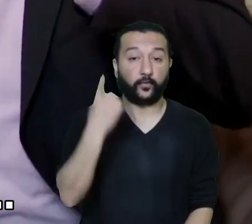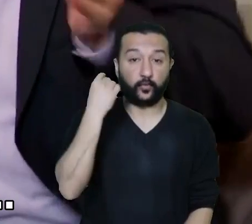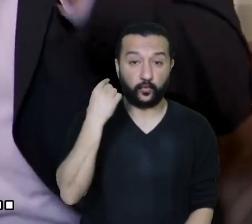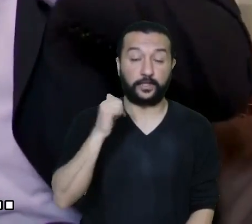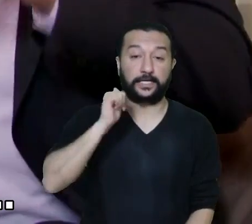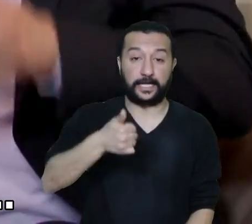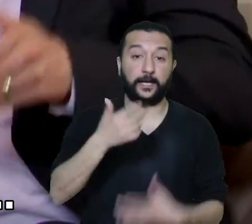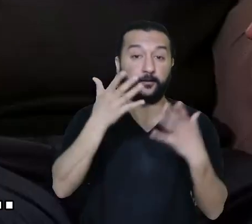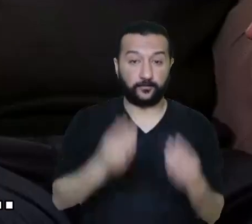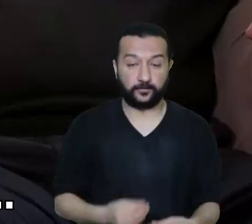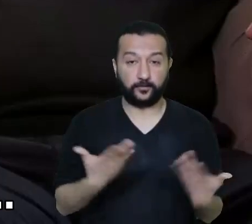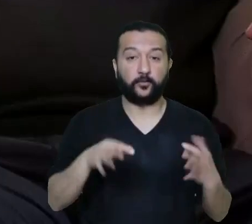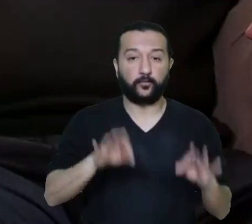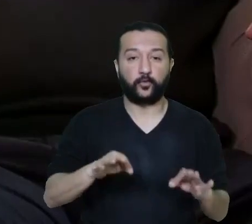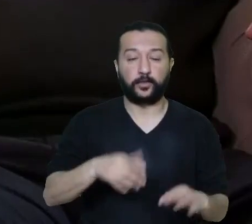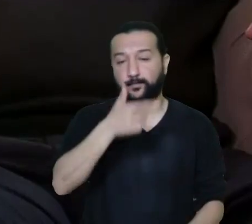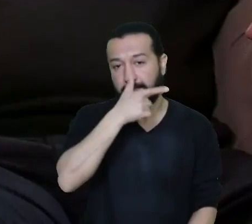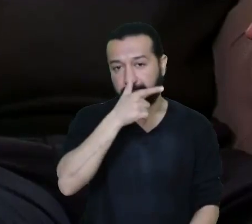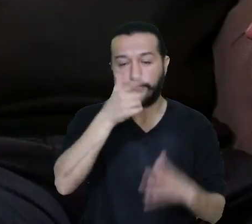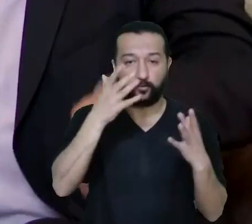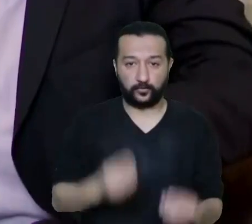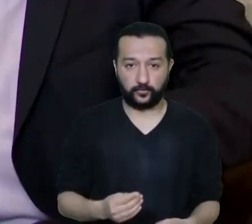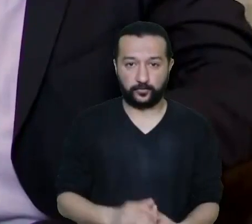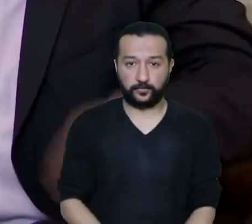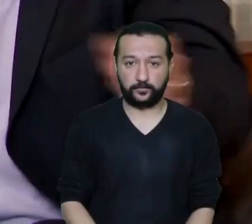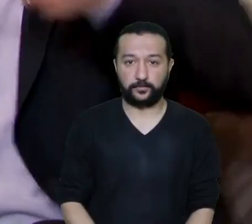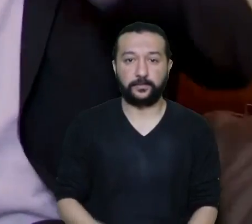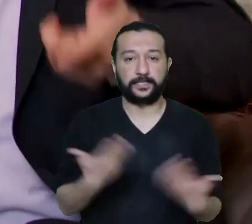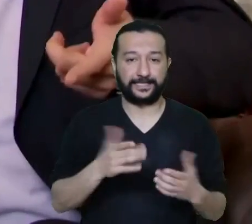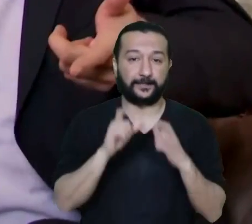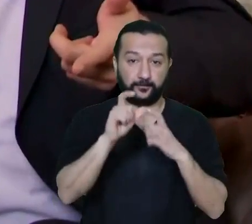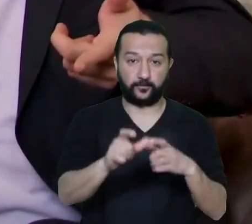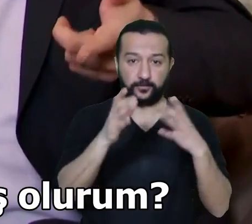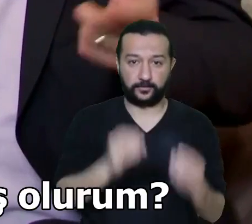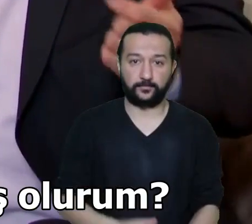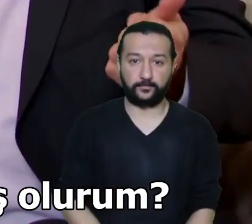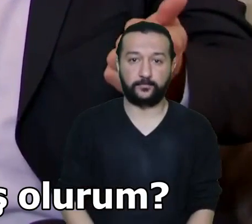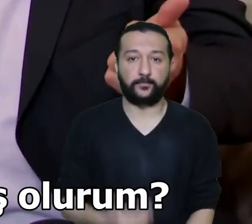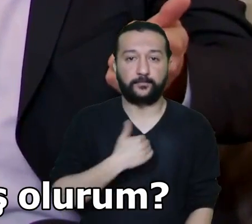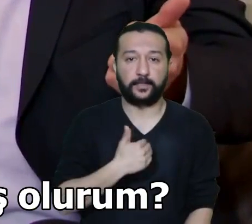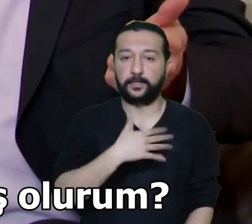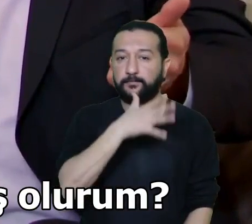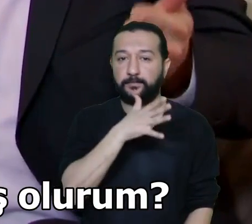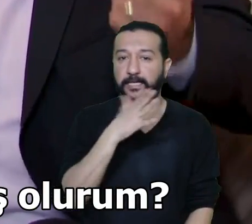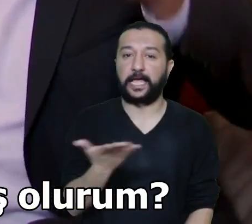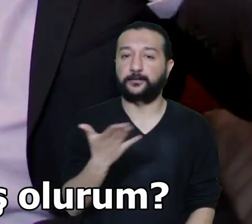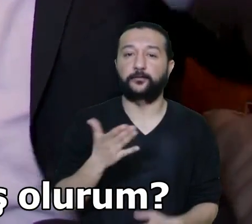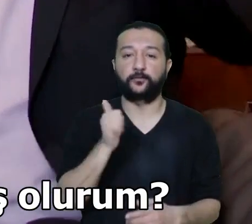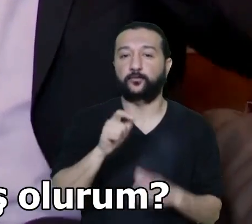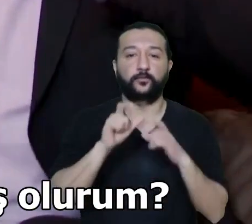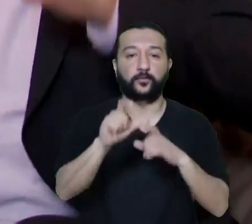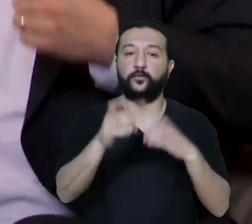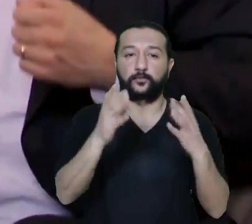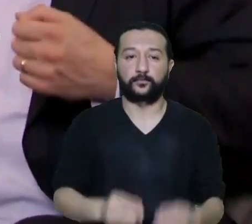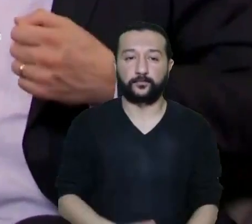Dün yarın olsaydı bugün perşembe olurdu diye sorsam, ben bilmeceyi hangi